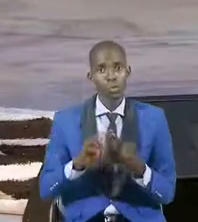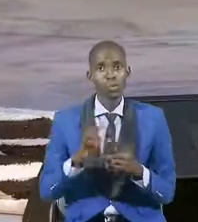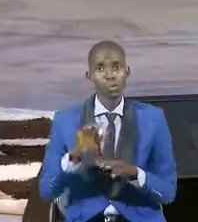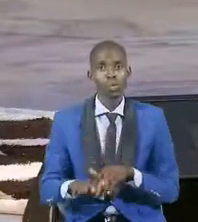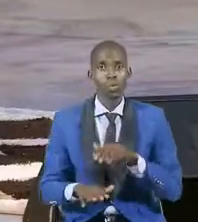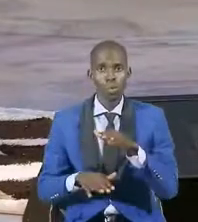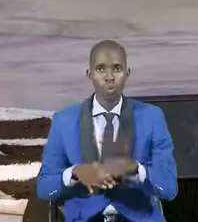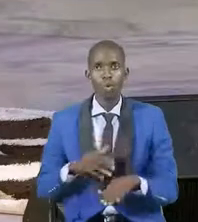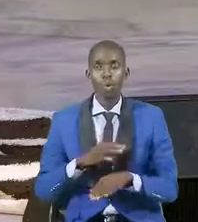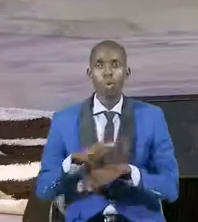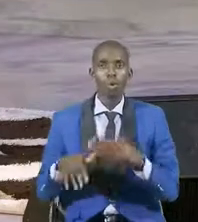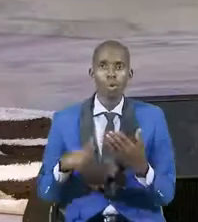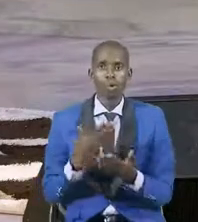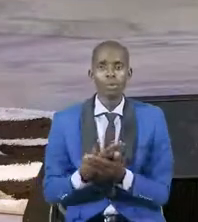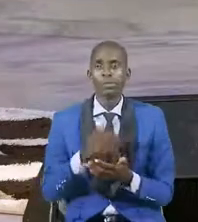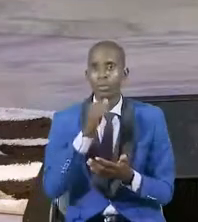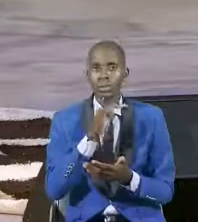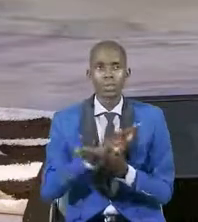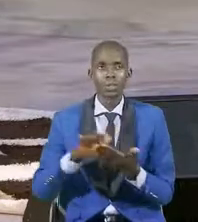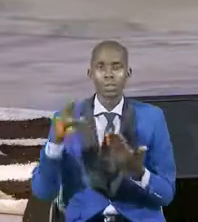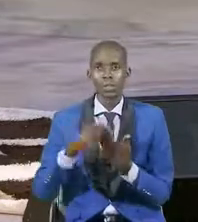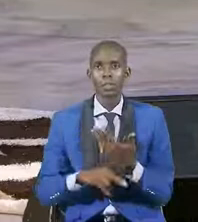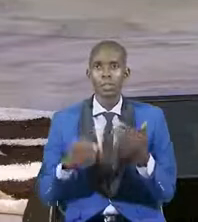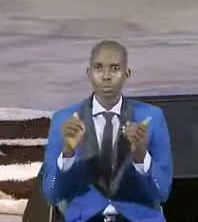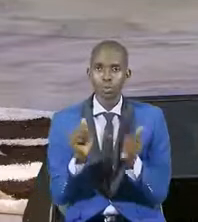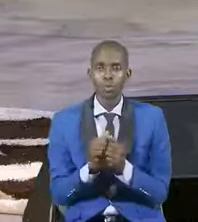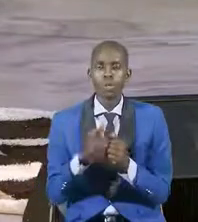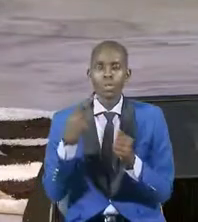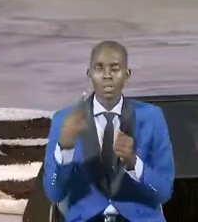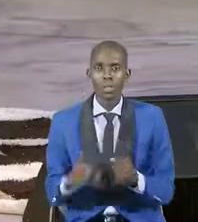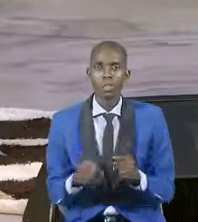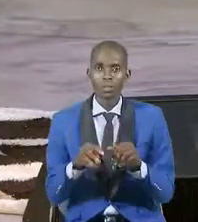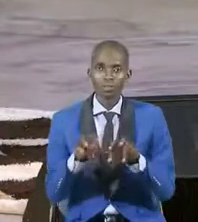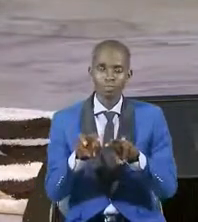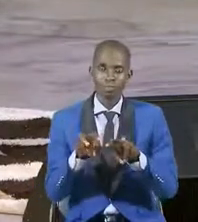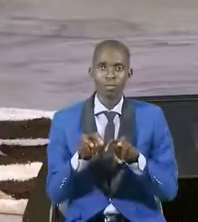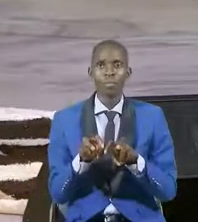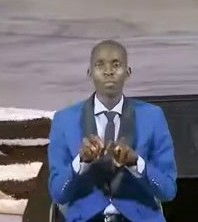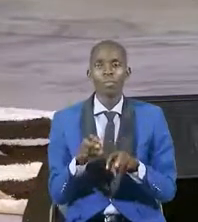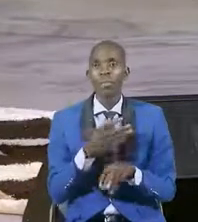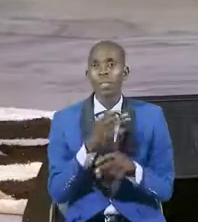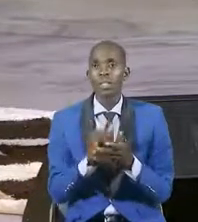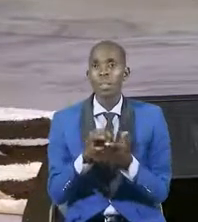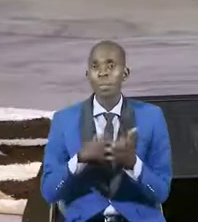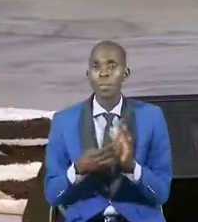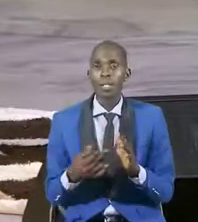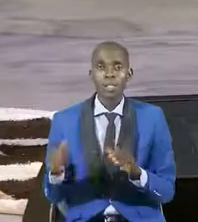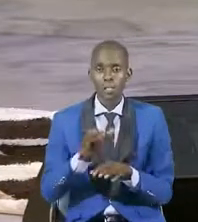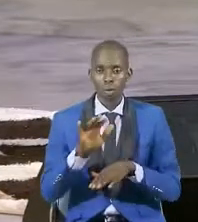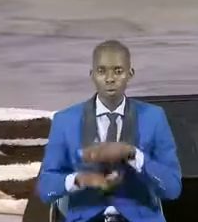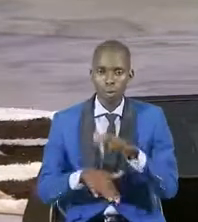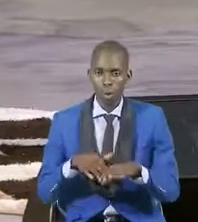diable pour commettre toute espèce d'impureté jointe à la cupidité.